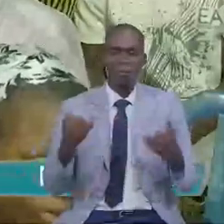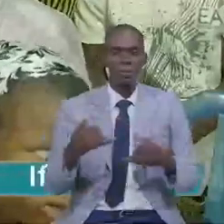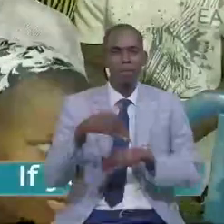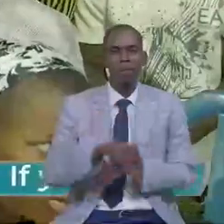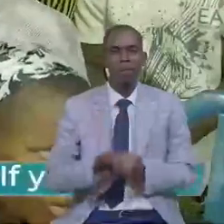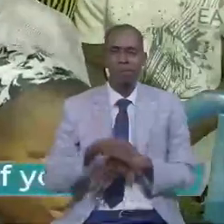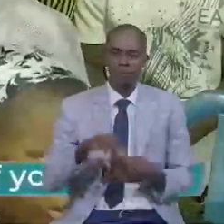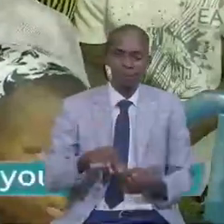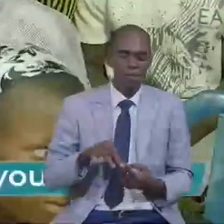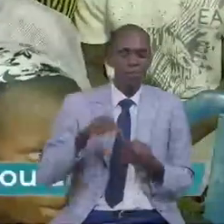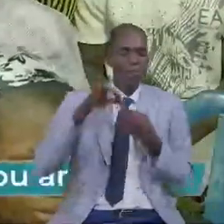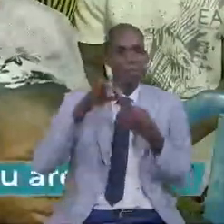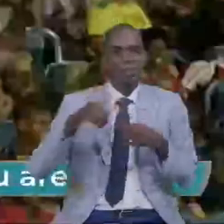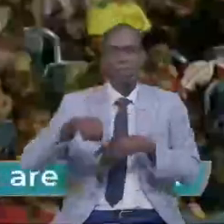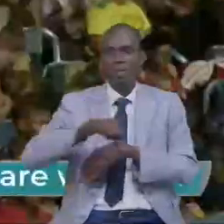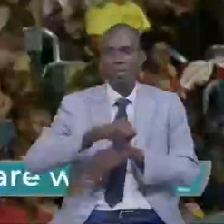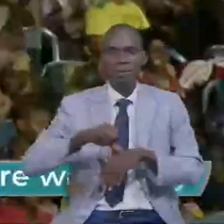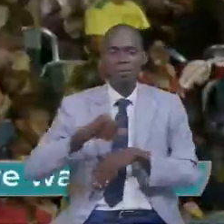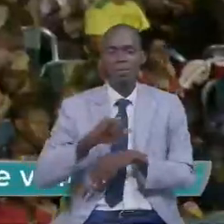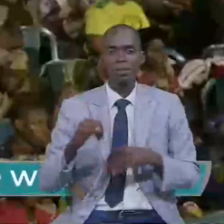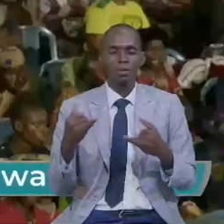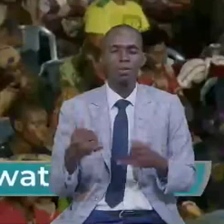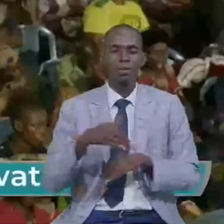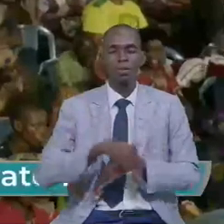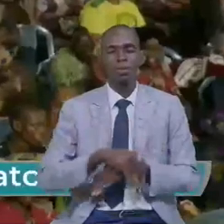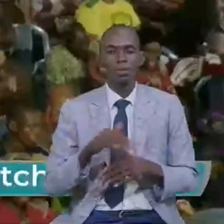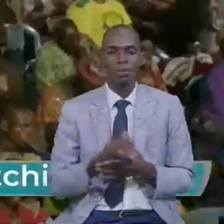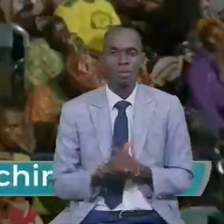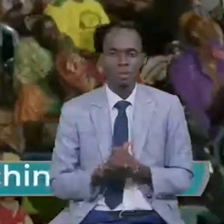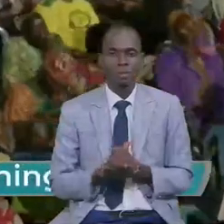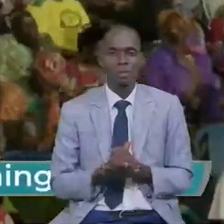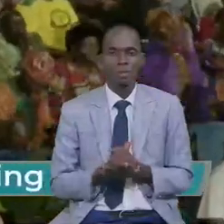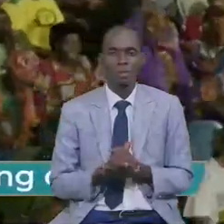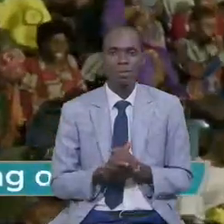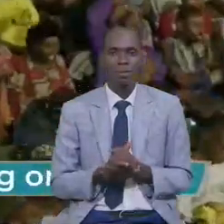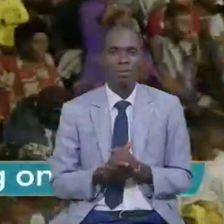L'onction spéciale, et ça va attirer des bénédictions spéciales.